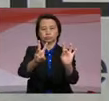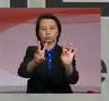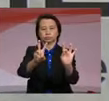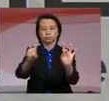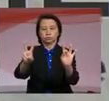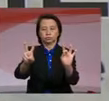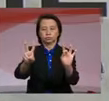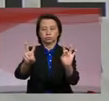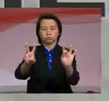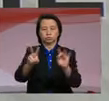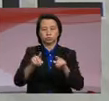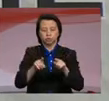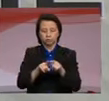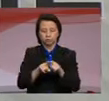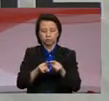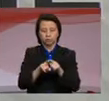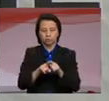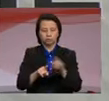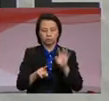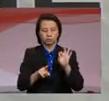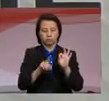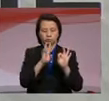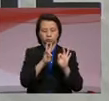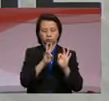8,562 kes, iaitu bersamaan dengan